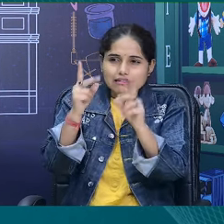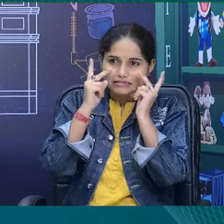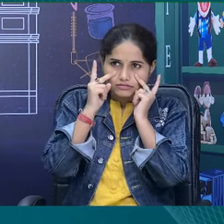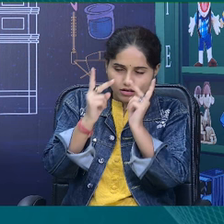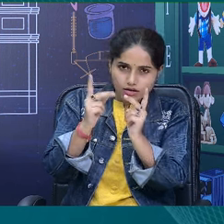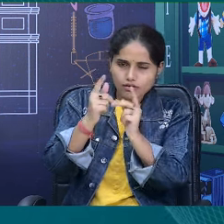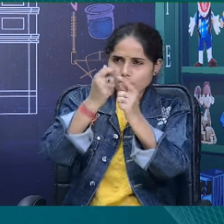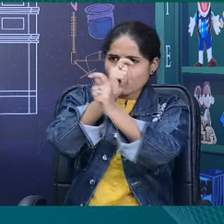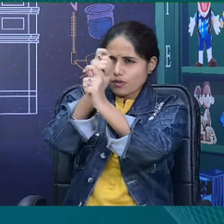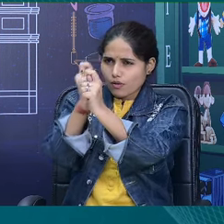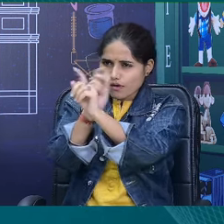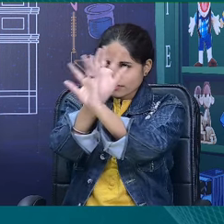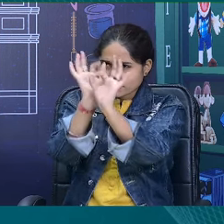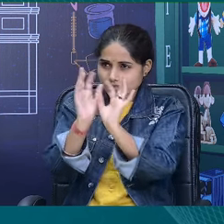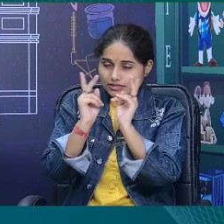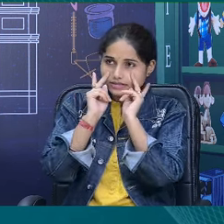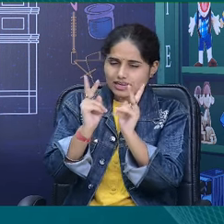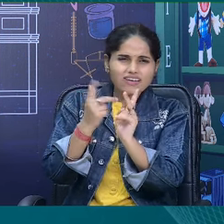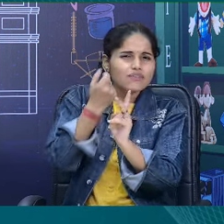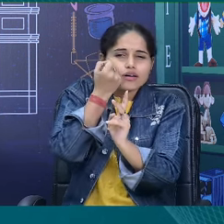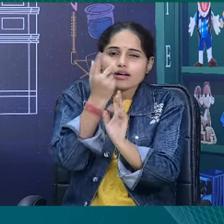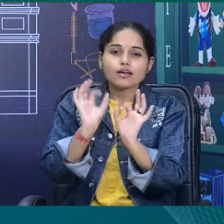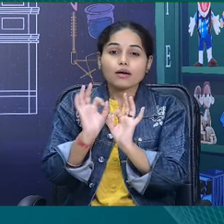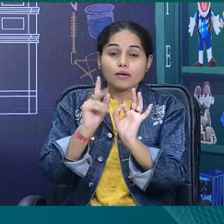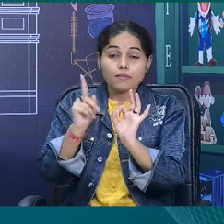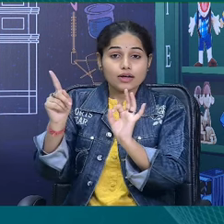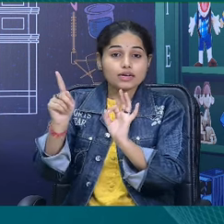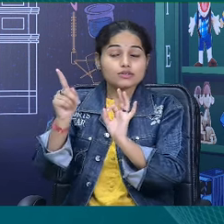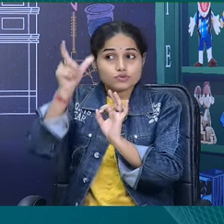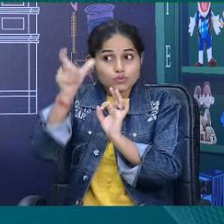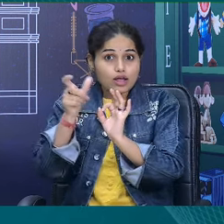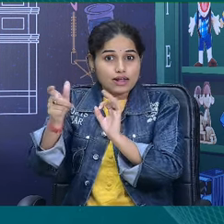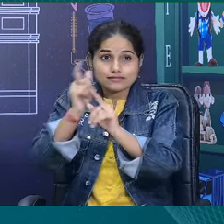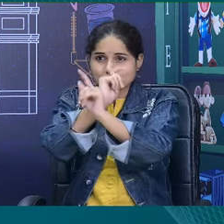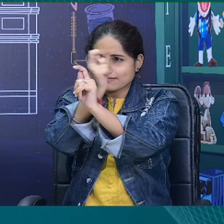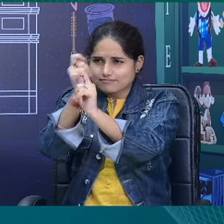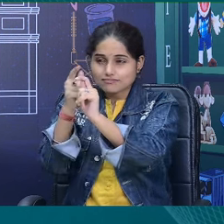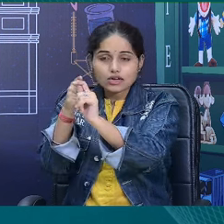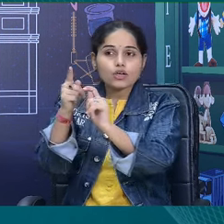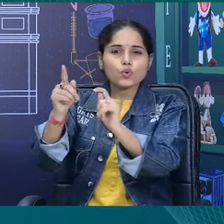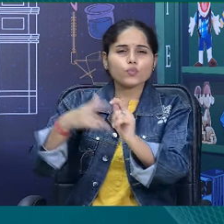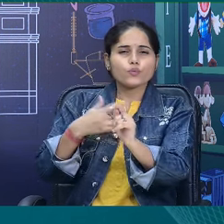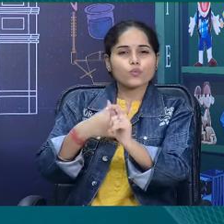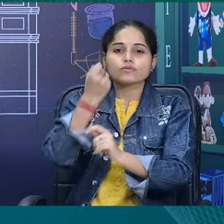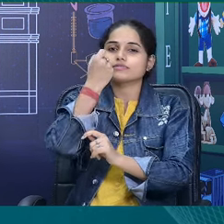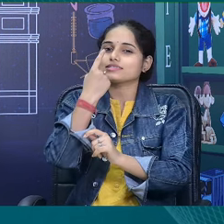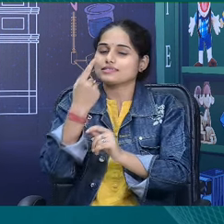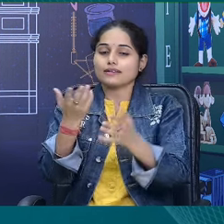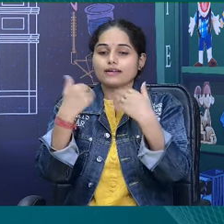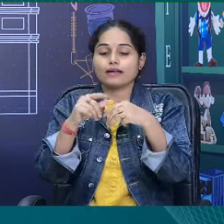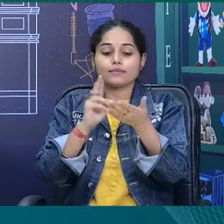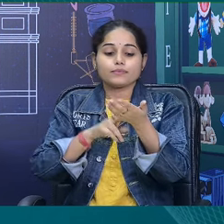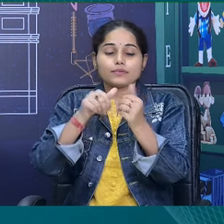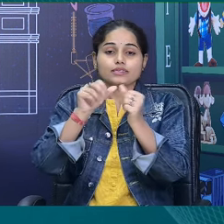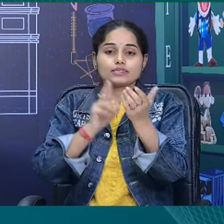है बट जो कहना चाह रहा है आर्टिस्ट वह आप समझ सकते हैं इसके बाद सर हम बात करेंगे नंदलाल